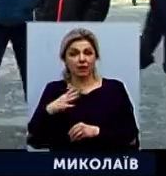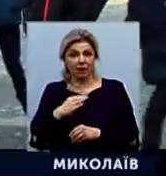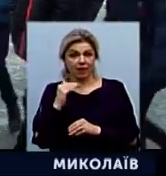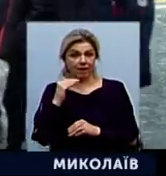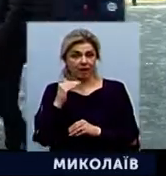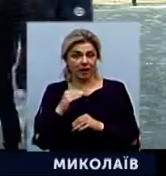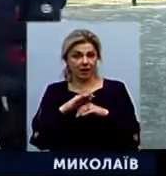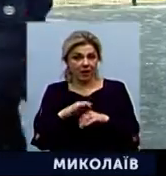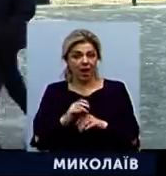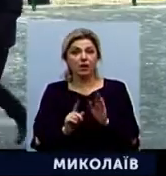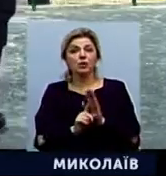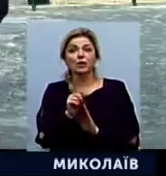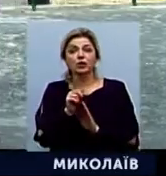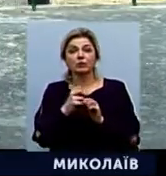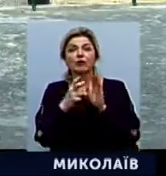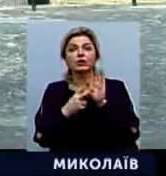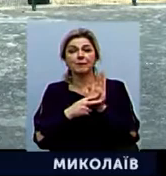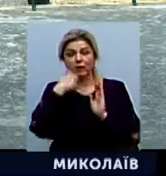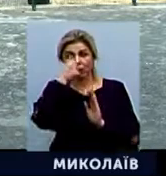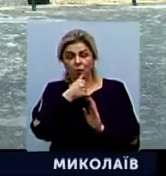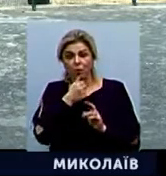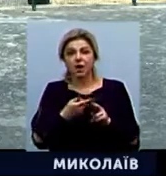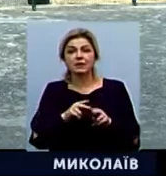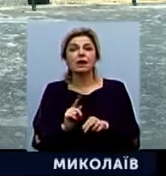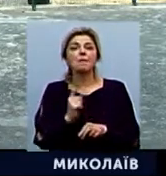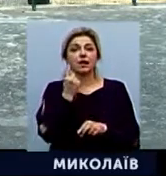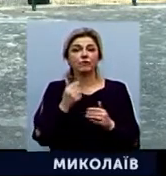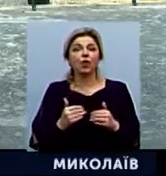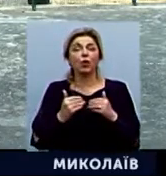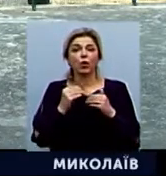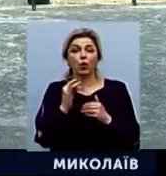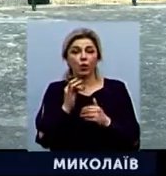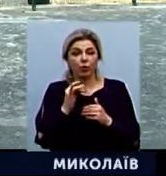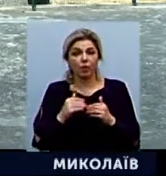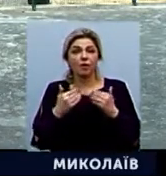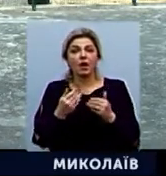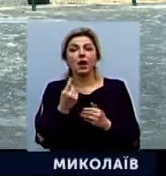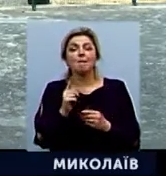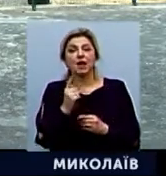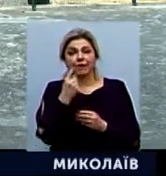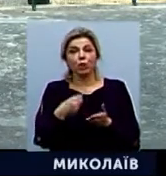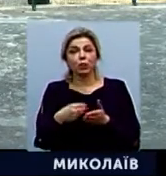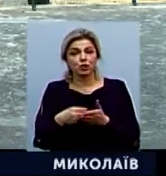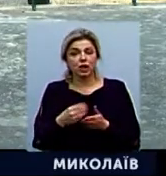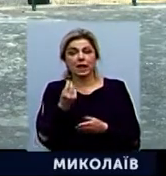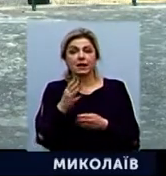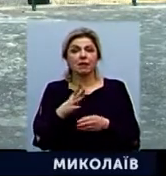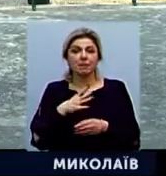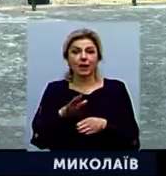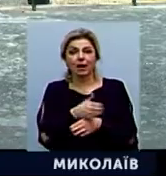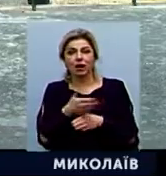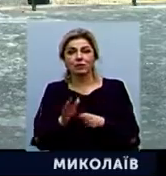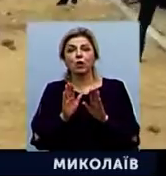февралі початку 18-го. Тобто це перший рік бюджету. Гроші були розподілені